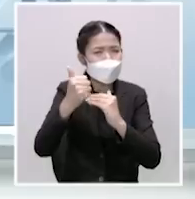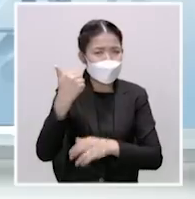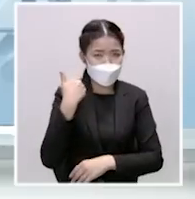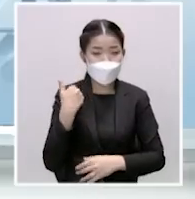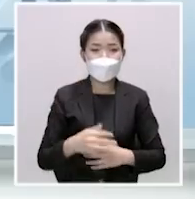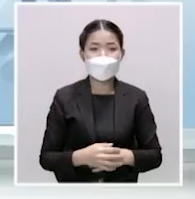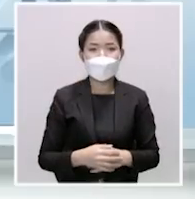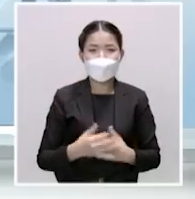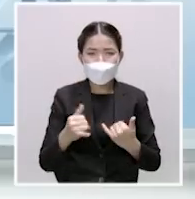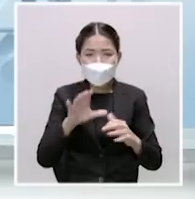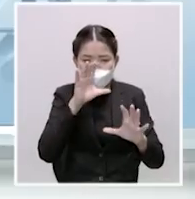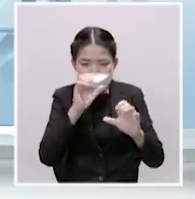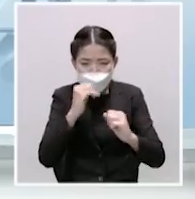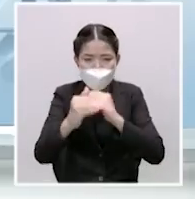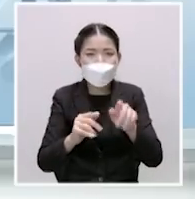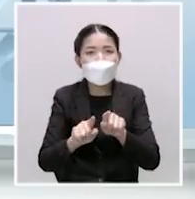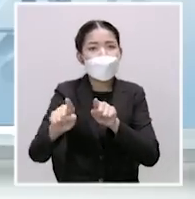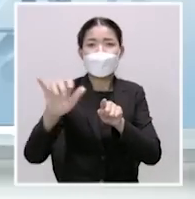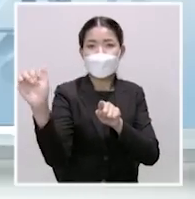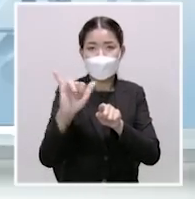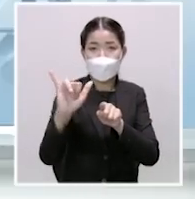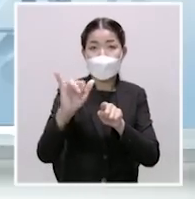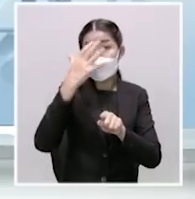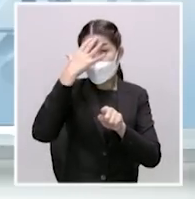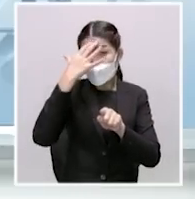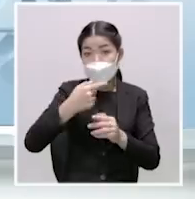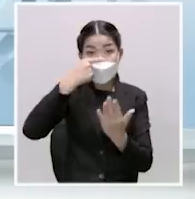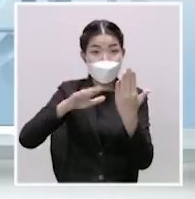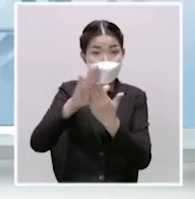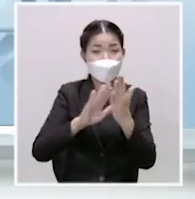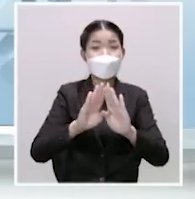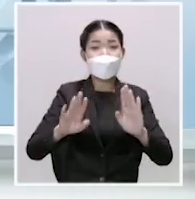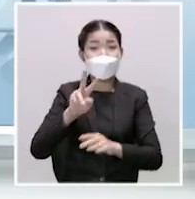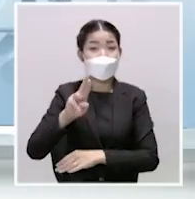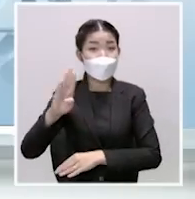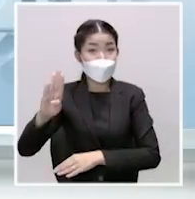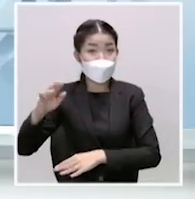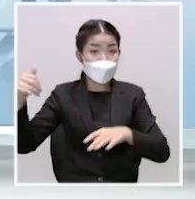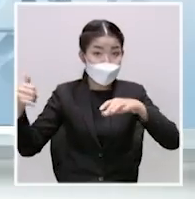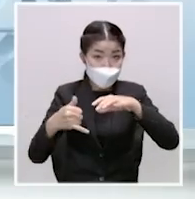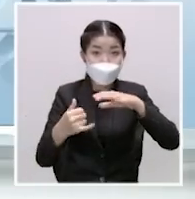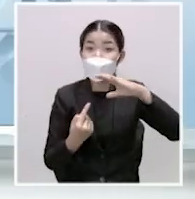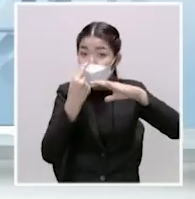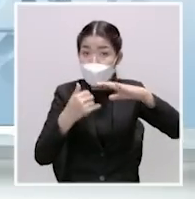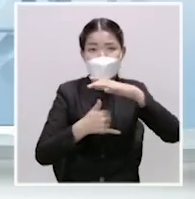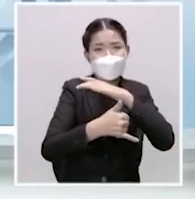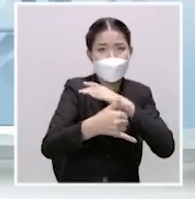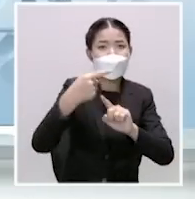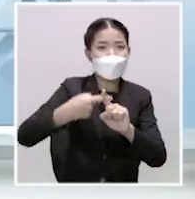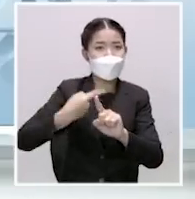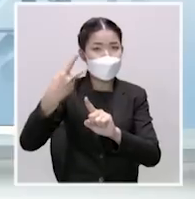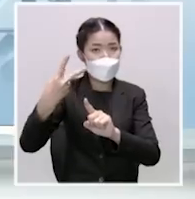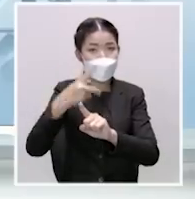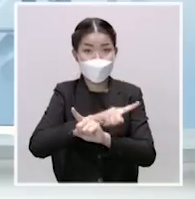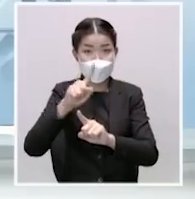ช่วงนี้เนี่ยอาจจะยังค่อยเป็นค่อยไปหลังจากที่ไทยเราจะกลับมาใช้ระบบ Test and Go ในวันที่1กุมภาพันธ์นี้สำหรับนักท่องเที่ยวต่างชาตินะคะช่วง